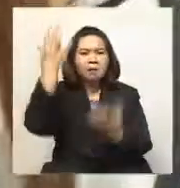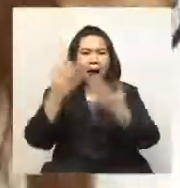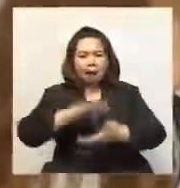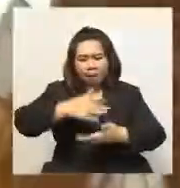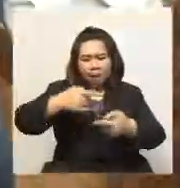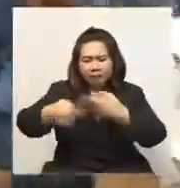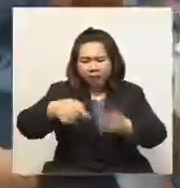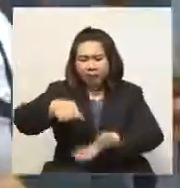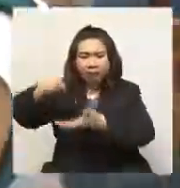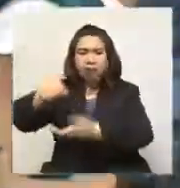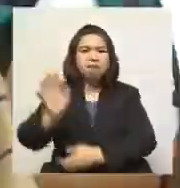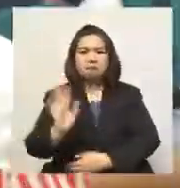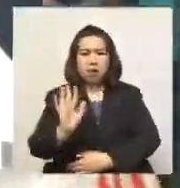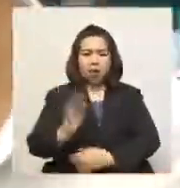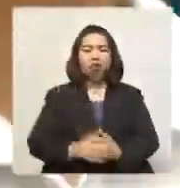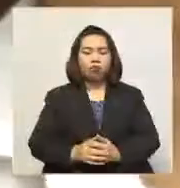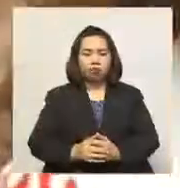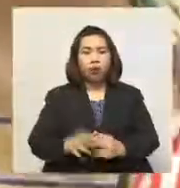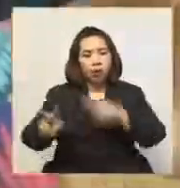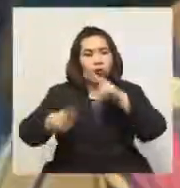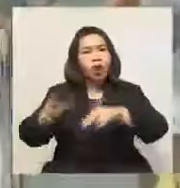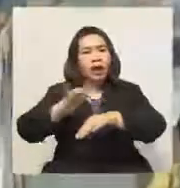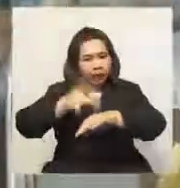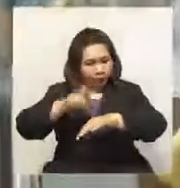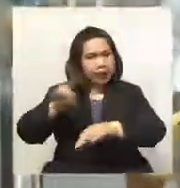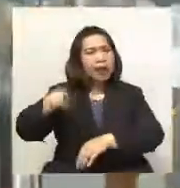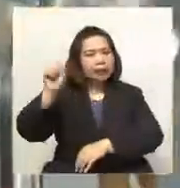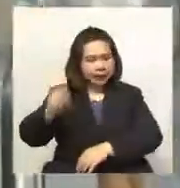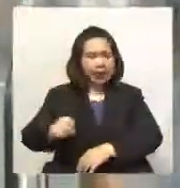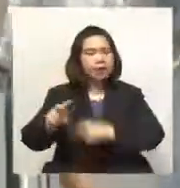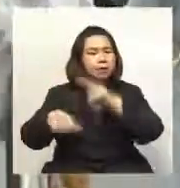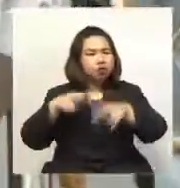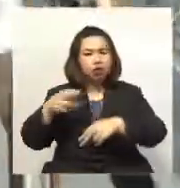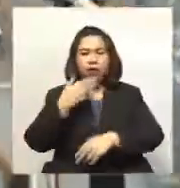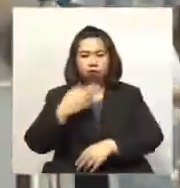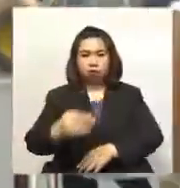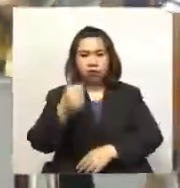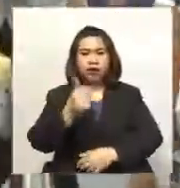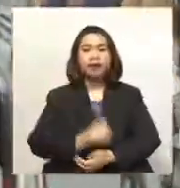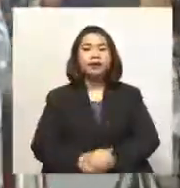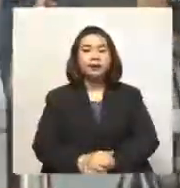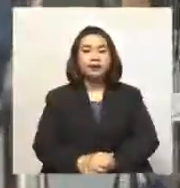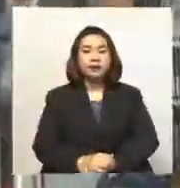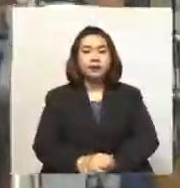จได้ว่าการท่องเที่ยวที่เน้นการดูแลธรรมชาติก็จะเป็นการท่องเที่ยวที่ยั่งยืนด้วยค่ะ